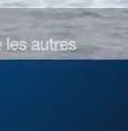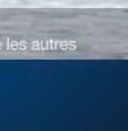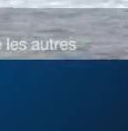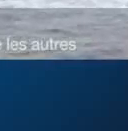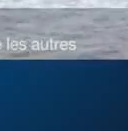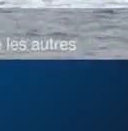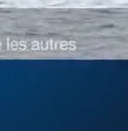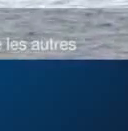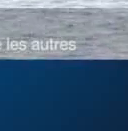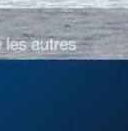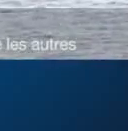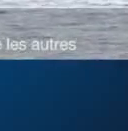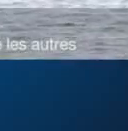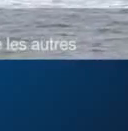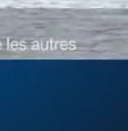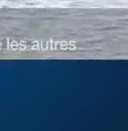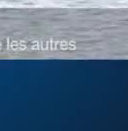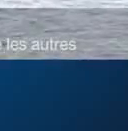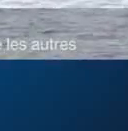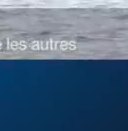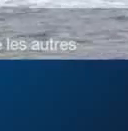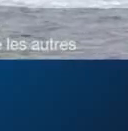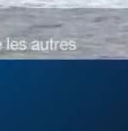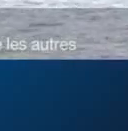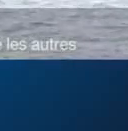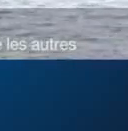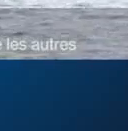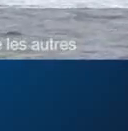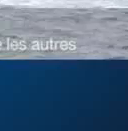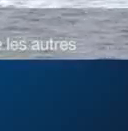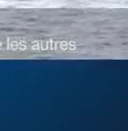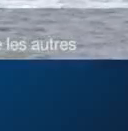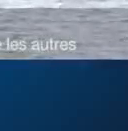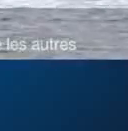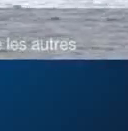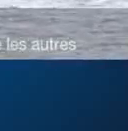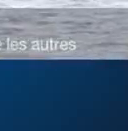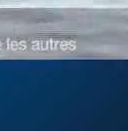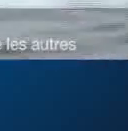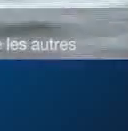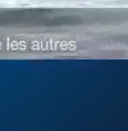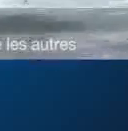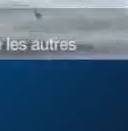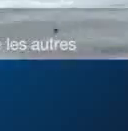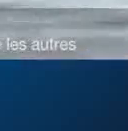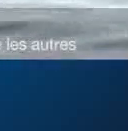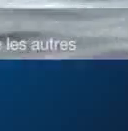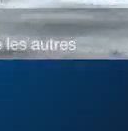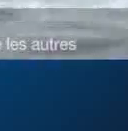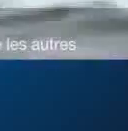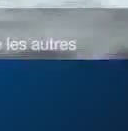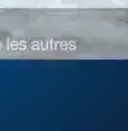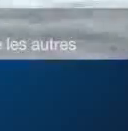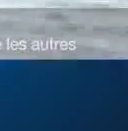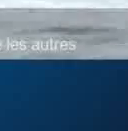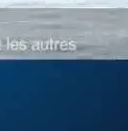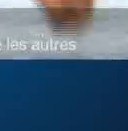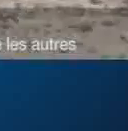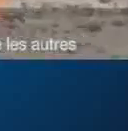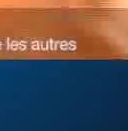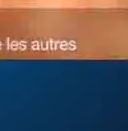nom, Olivier Kouakou, il a 15 ans. Il peut également rester sous l'eau pendant plus de 10 minutes sans aucun appareil. Un